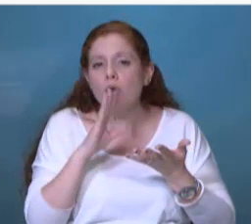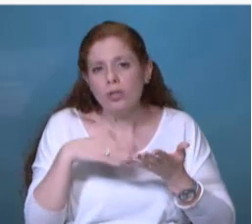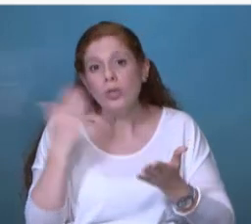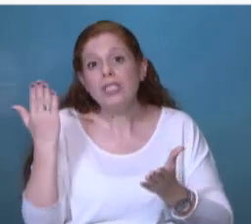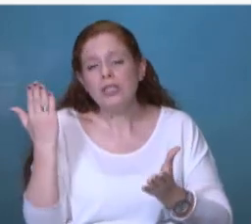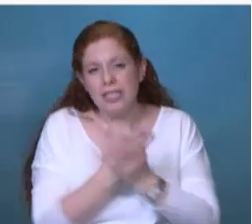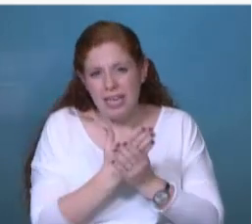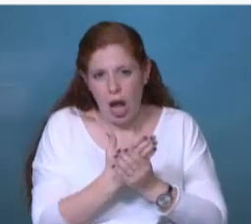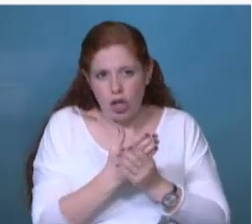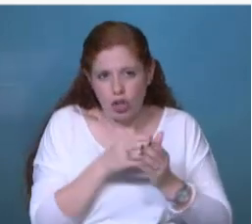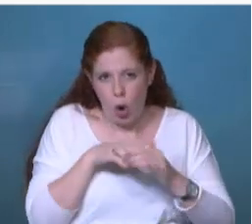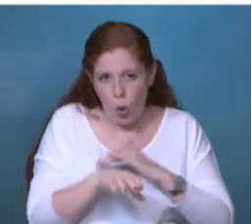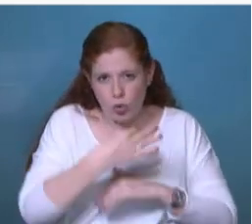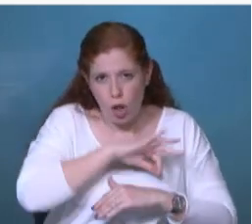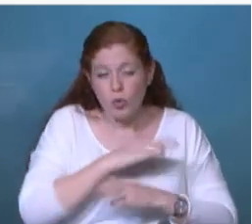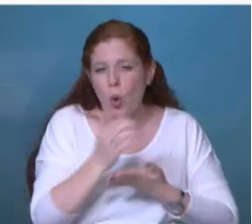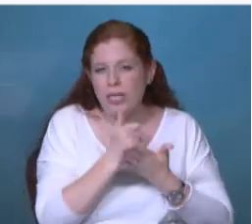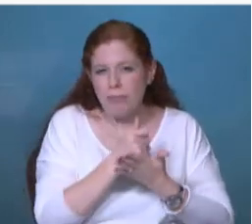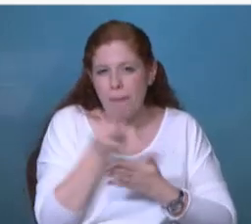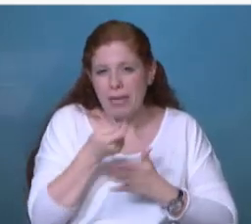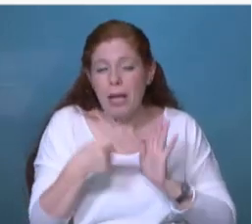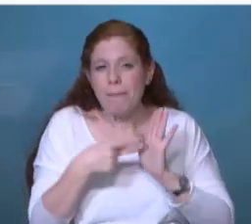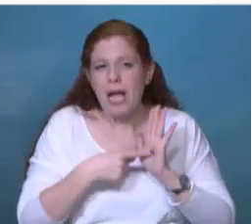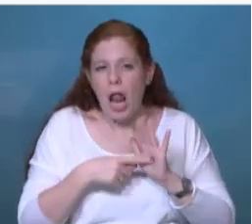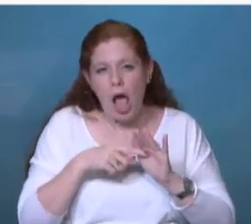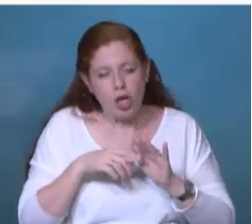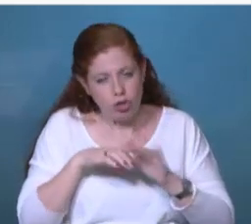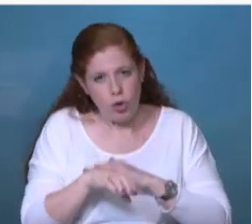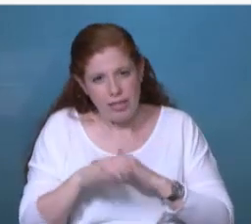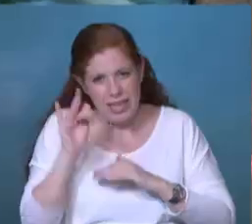החוסכים לפנסיה, בעקבות החשדות נגד בכירי חברת התרופות.